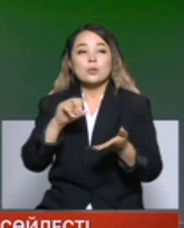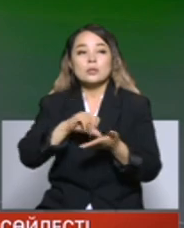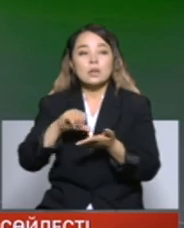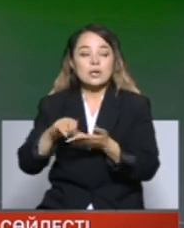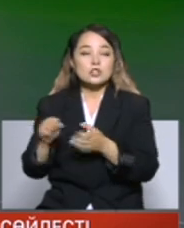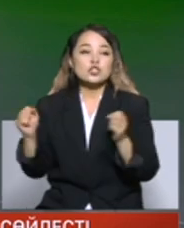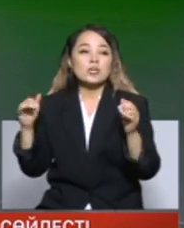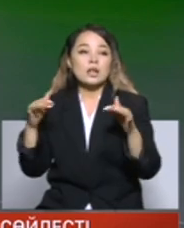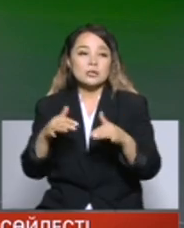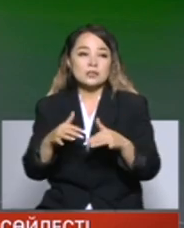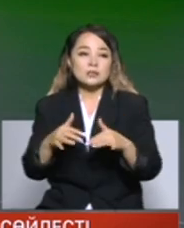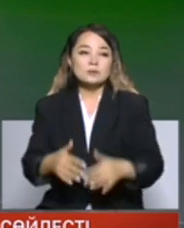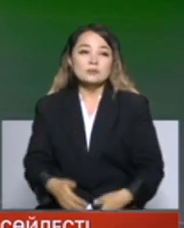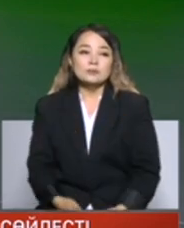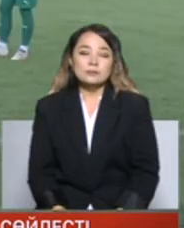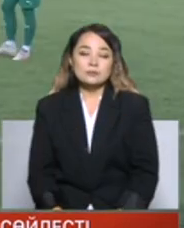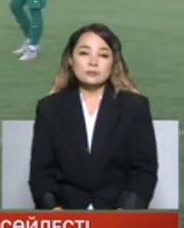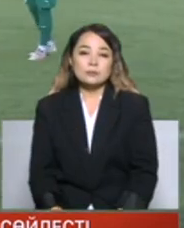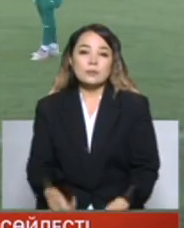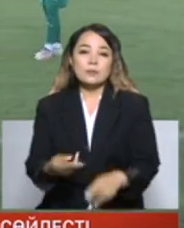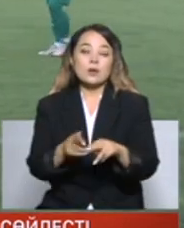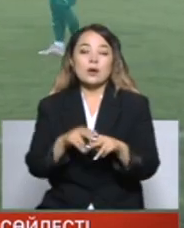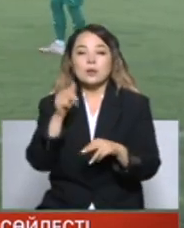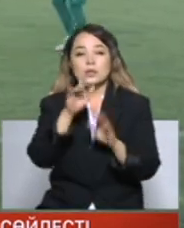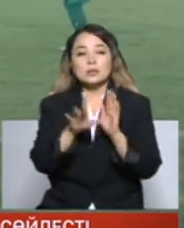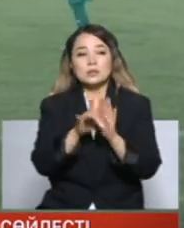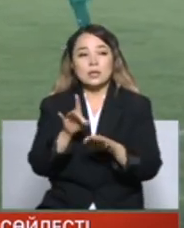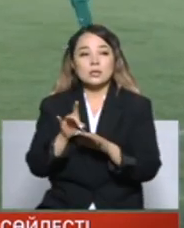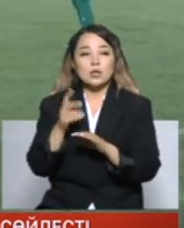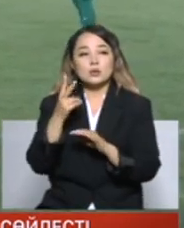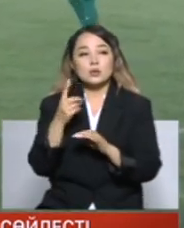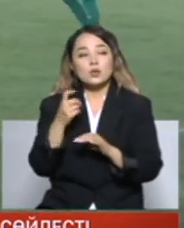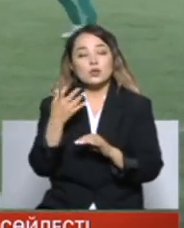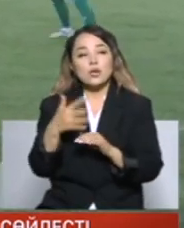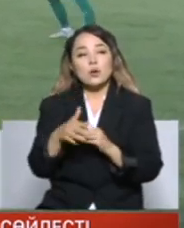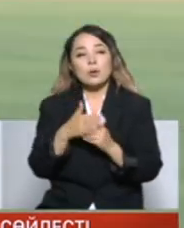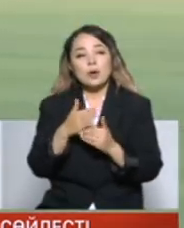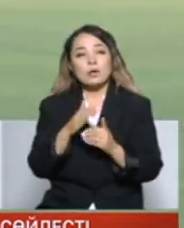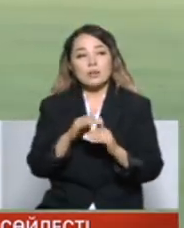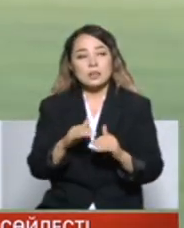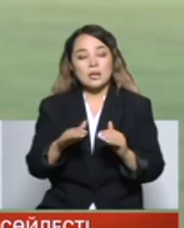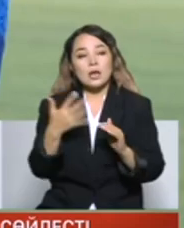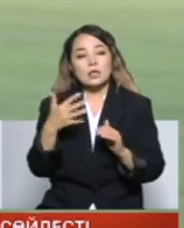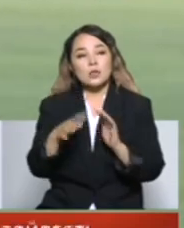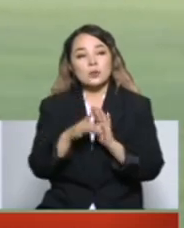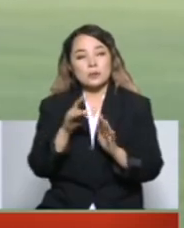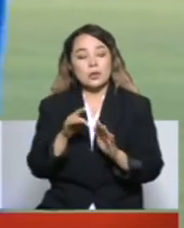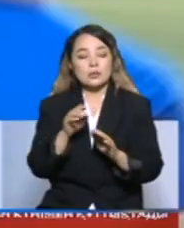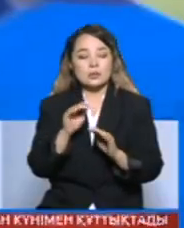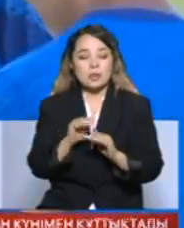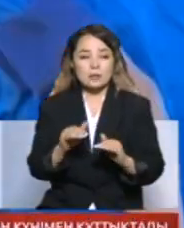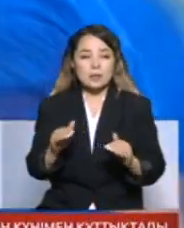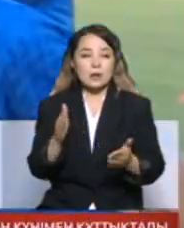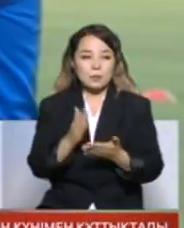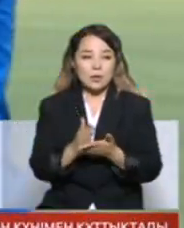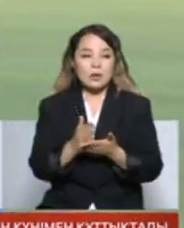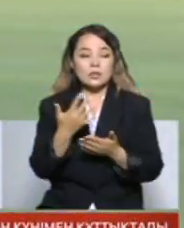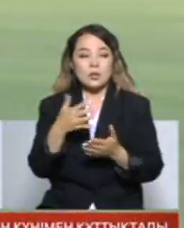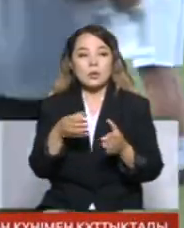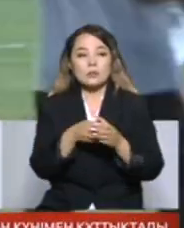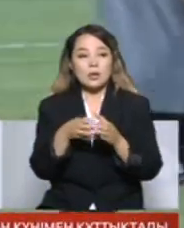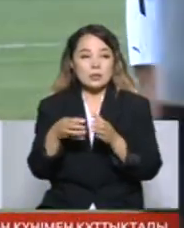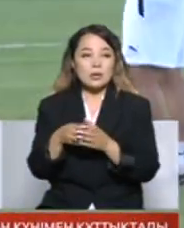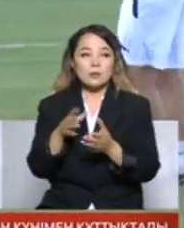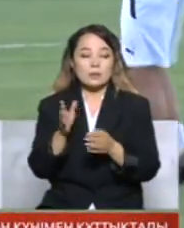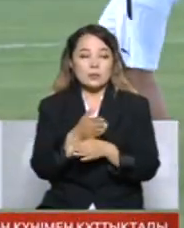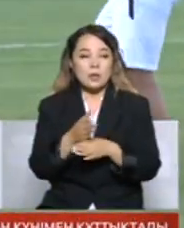көп жиналды. Биыл іріктеуге қатысқан 150 баланың ішінен мамандар 50 баланы таңдады. Олар екі командаға бөлініп, екі ай бойына